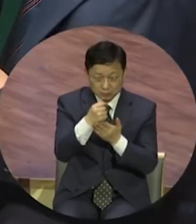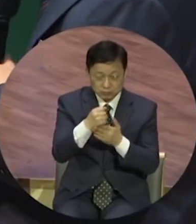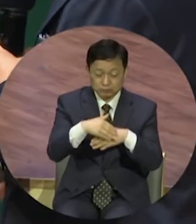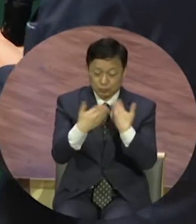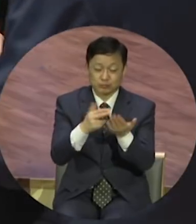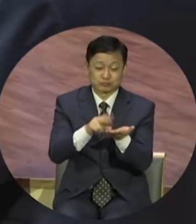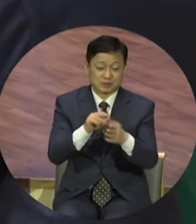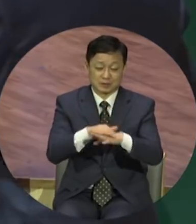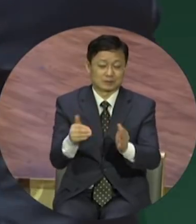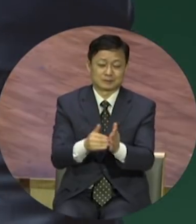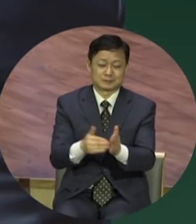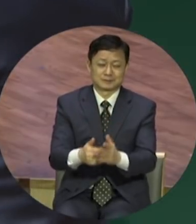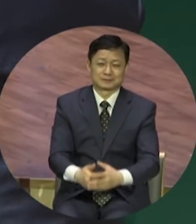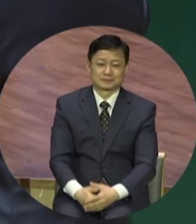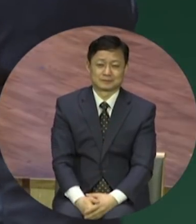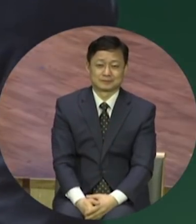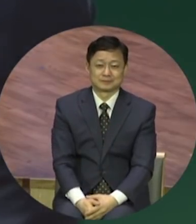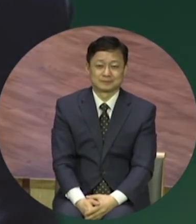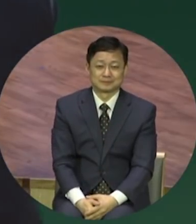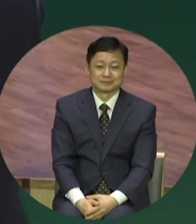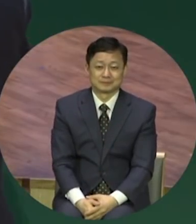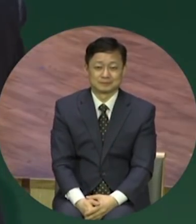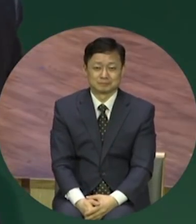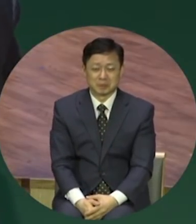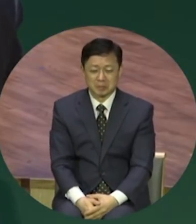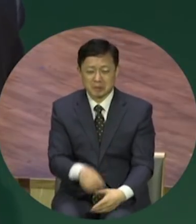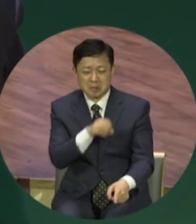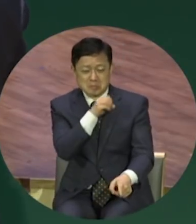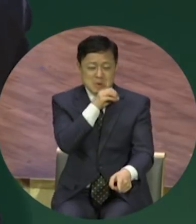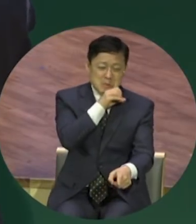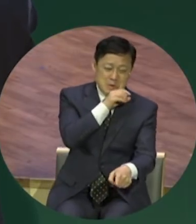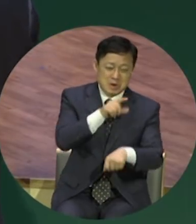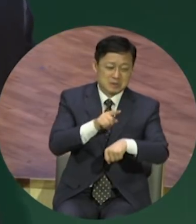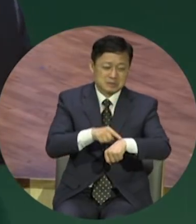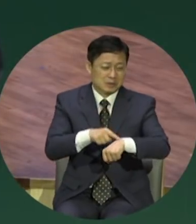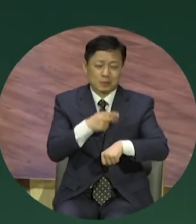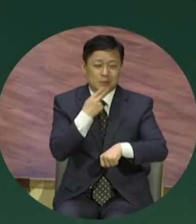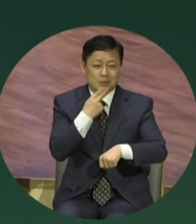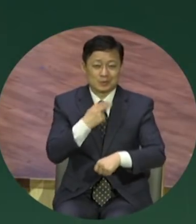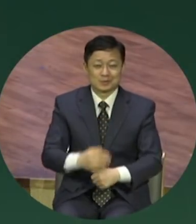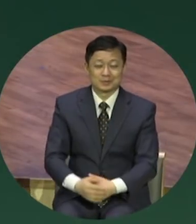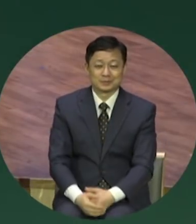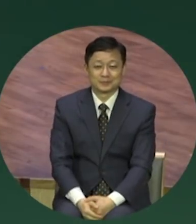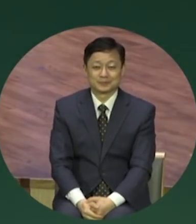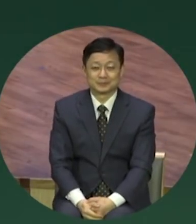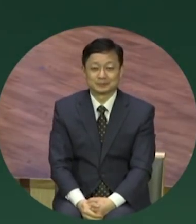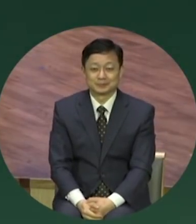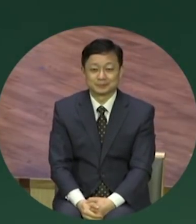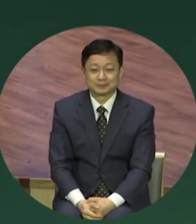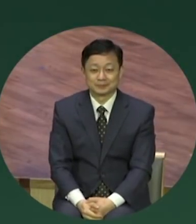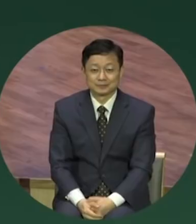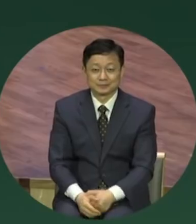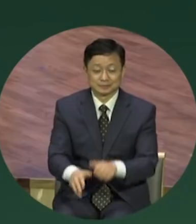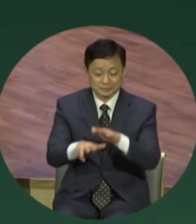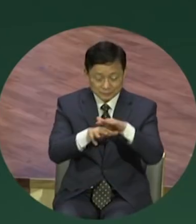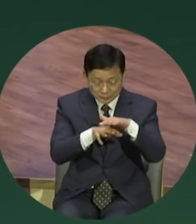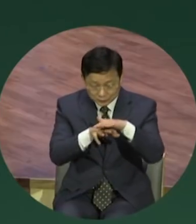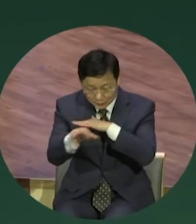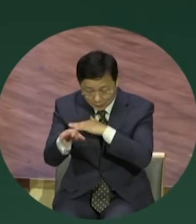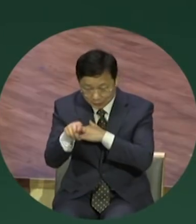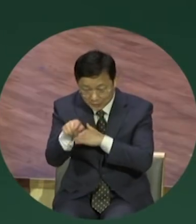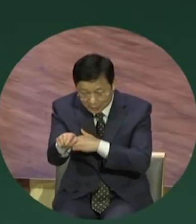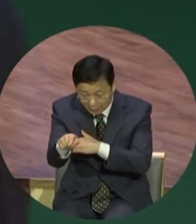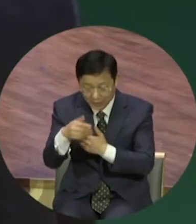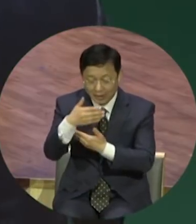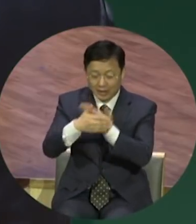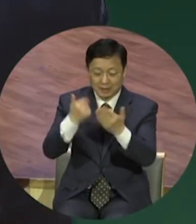finished. 그래서 원망할 시간이 없어요. That's why there's no time for us to fall into resentment. 출애굽은 하나님의 계획입니다. The